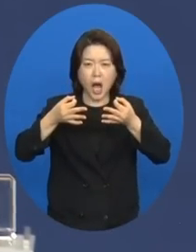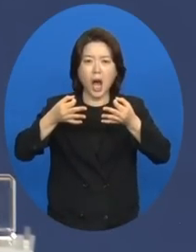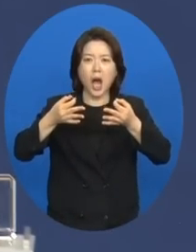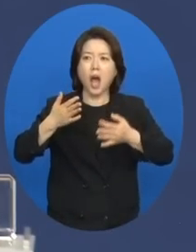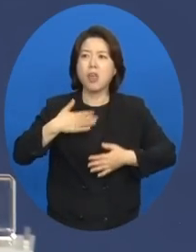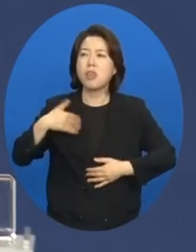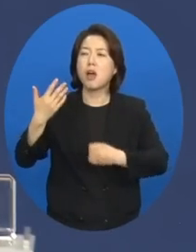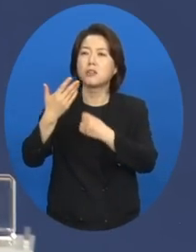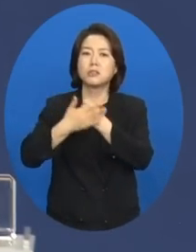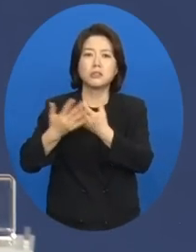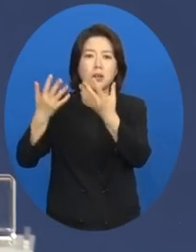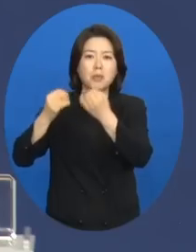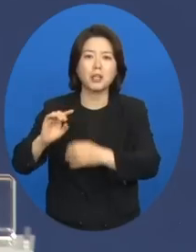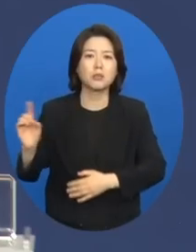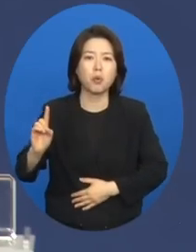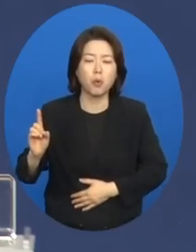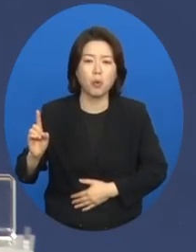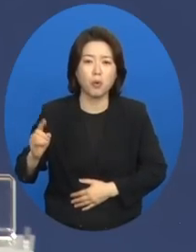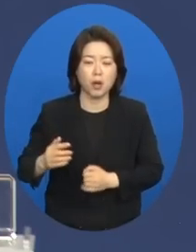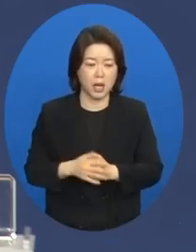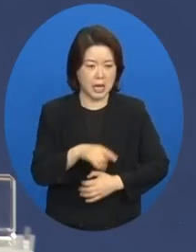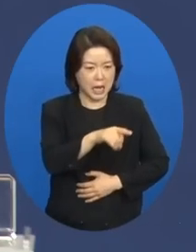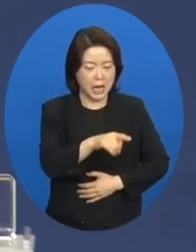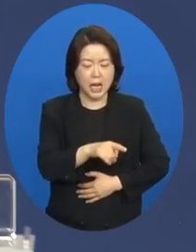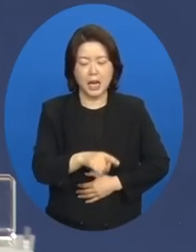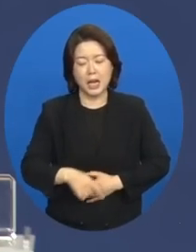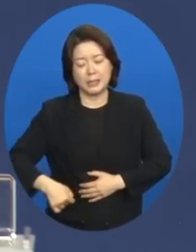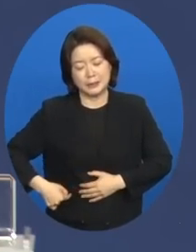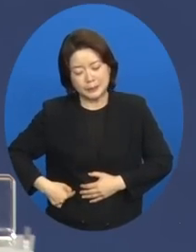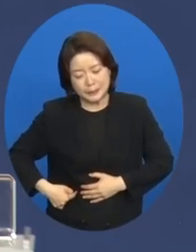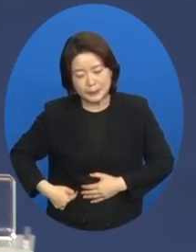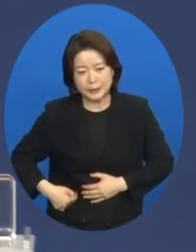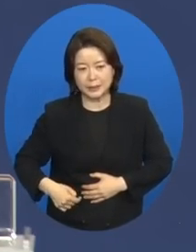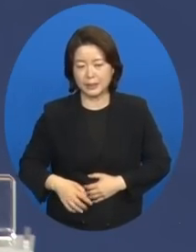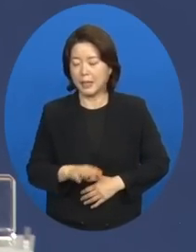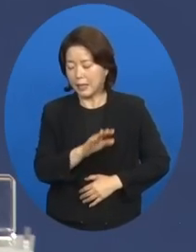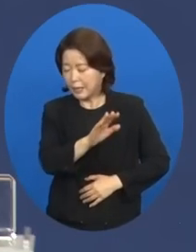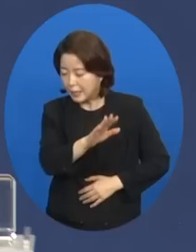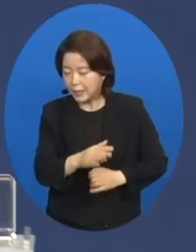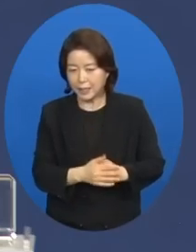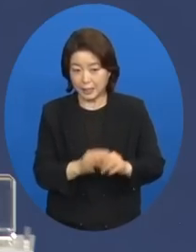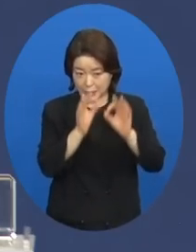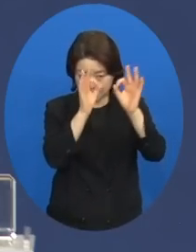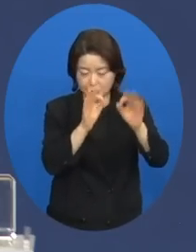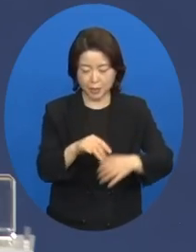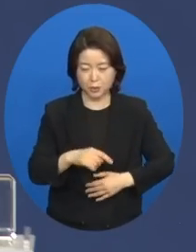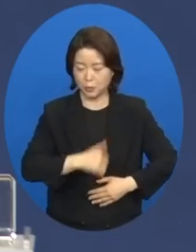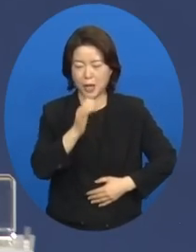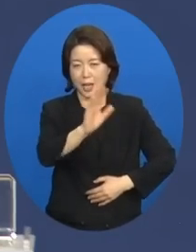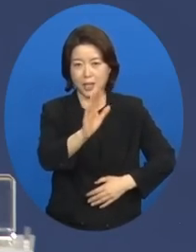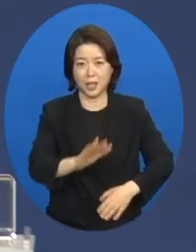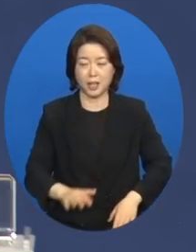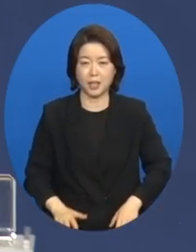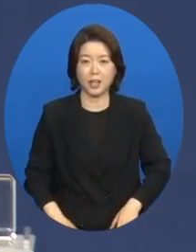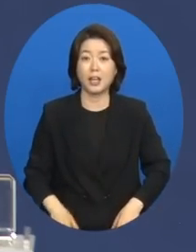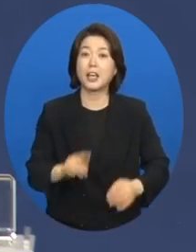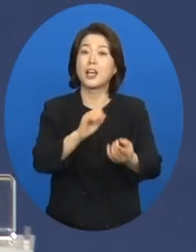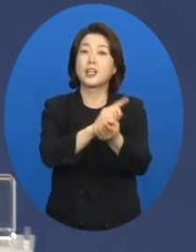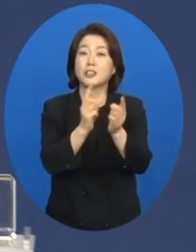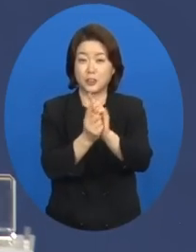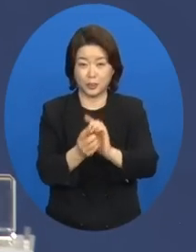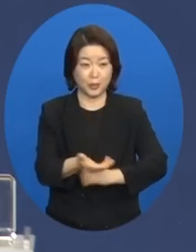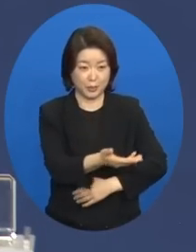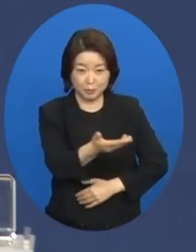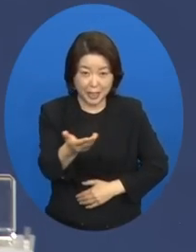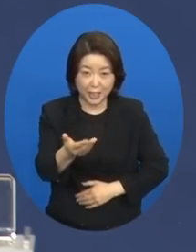무슨 은혜를 받았는데 금방 양심이 소리를 질러요. 그래서 그냥 봐도 우리가 보기에는 서로 뭐 좀